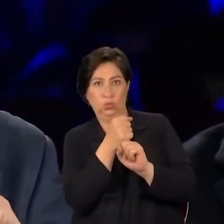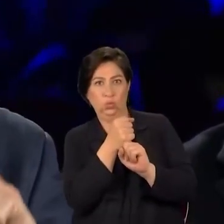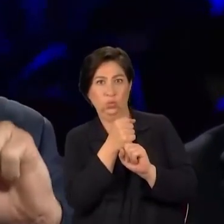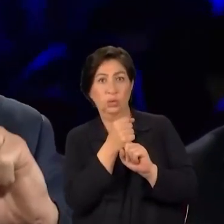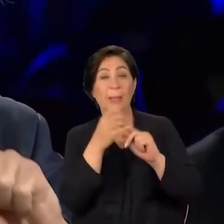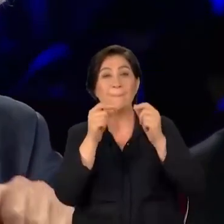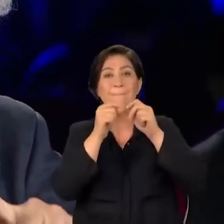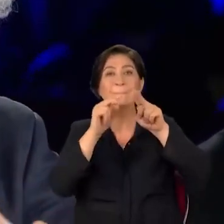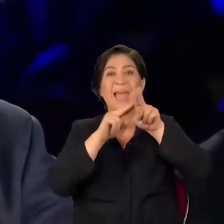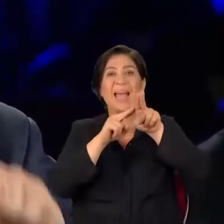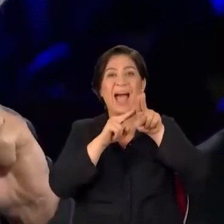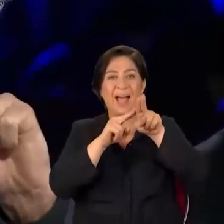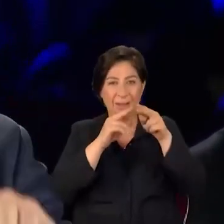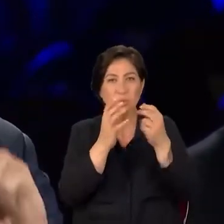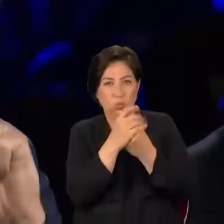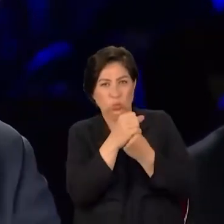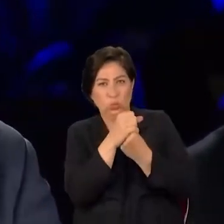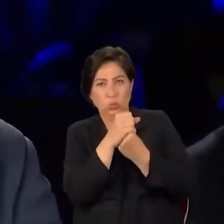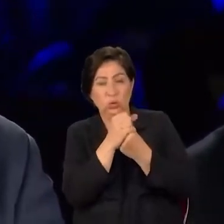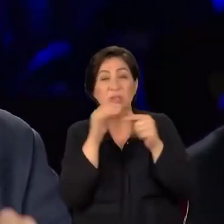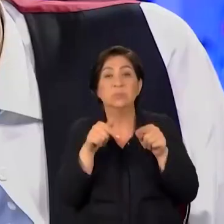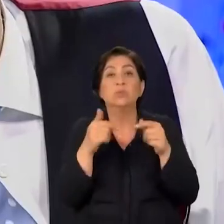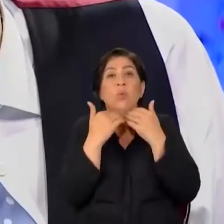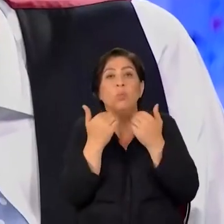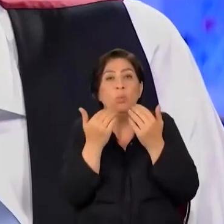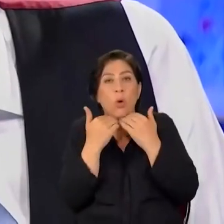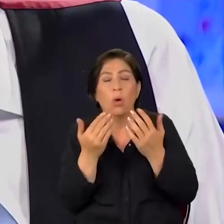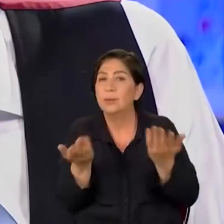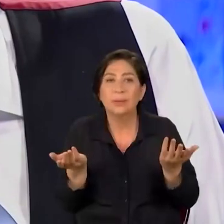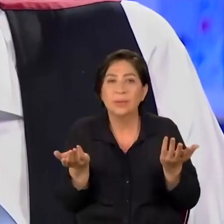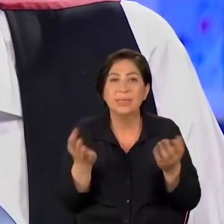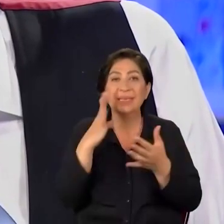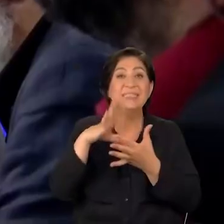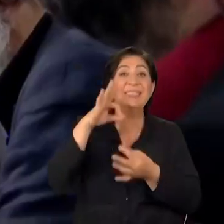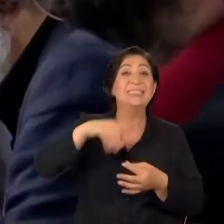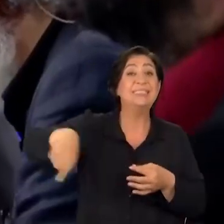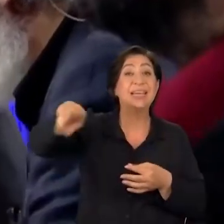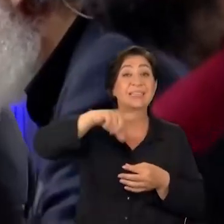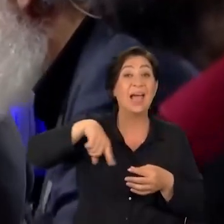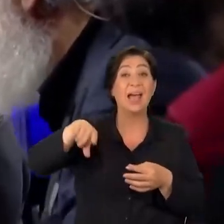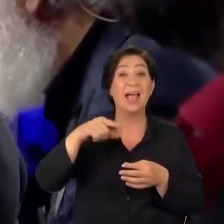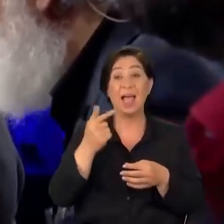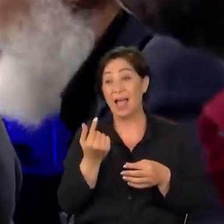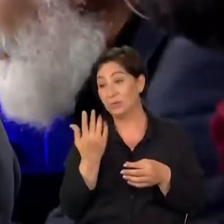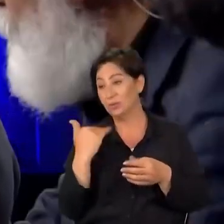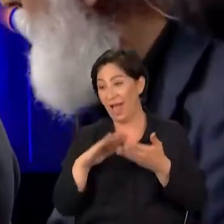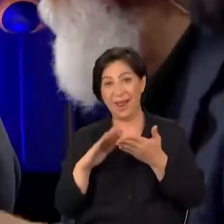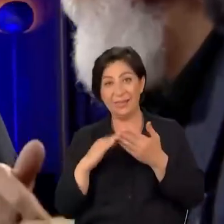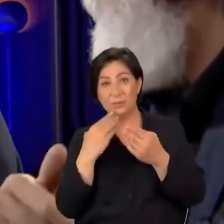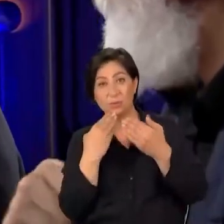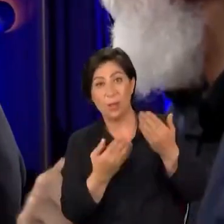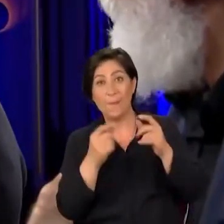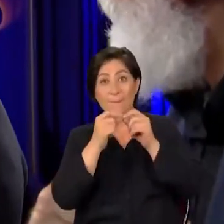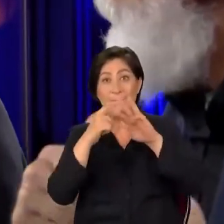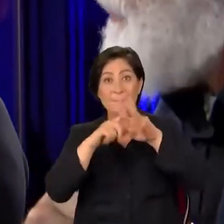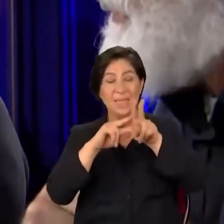tutuyorken, bekava tutuyorken şimdi tutmuyor çünkü insanlar az önce